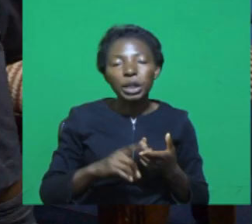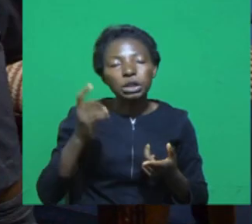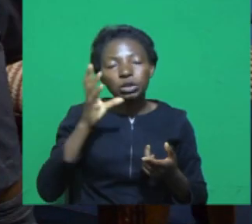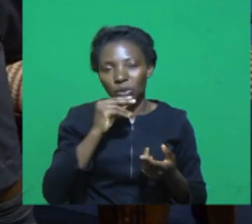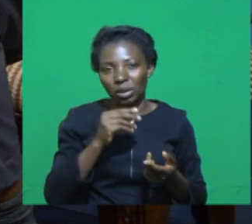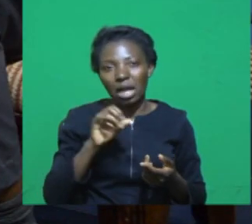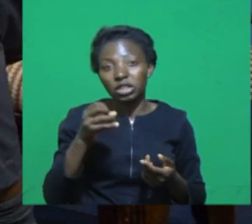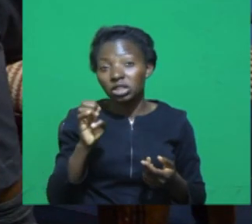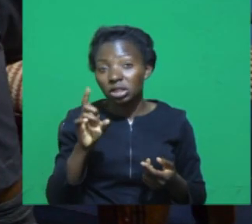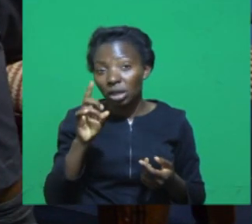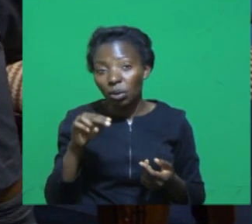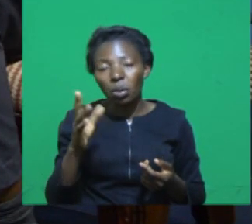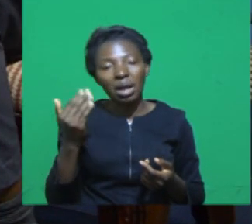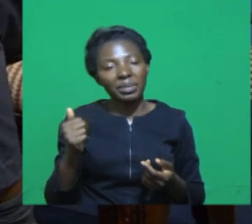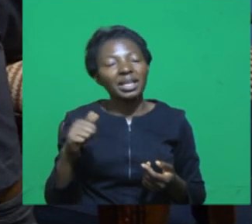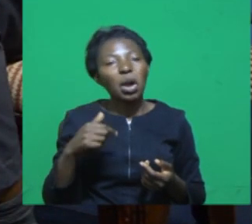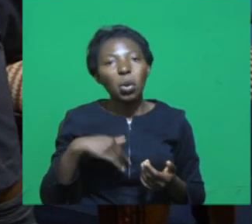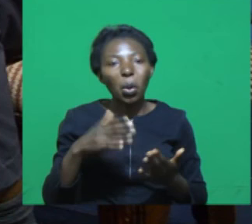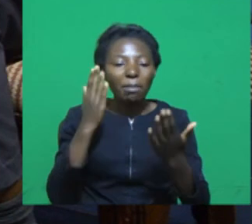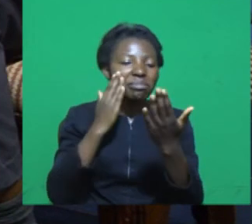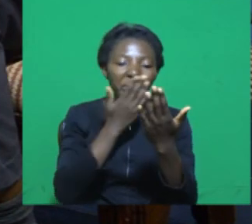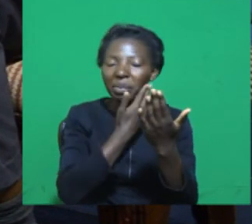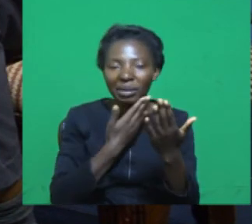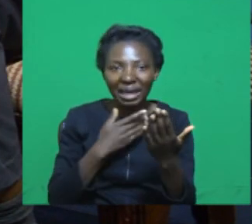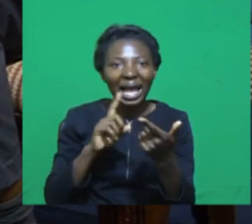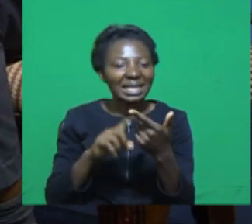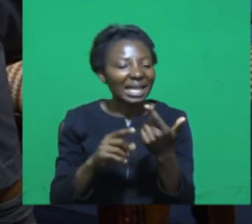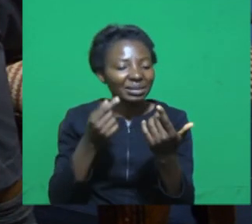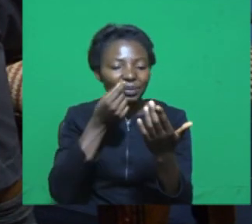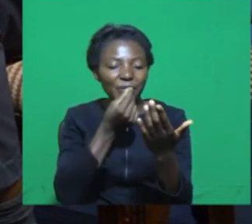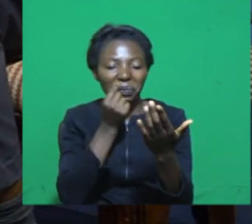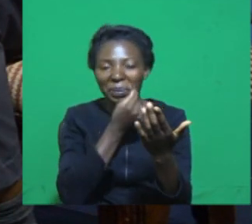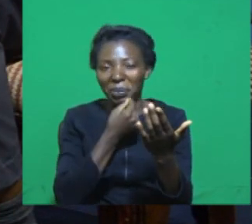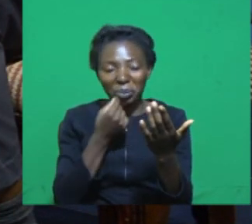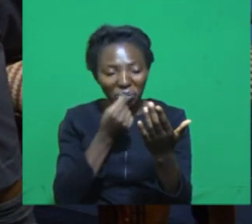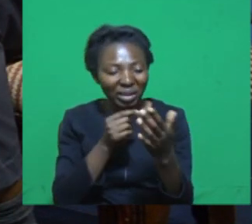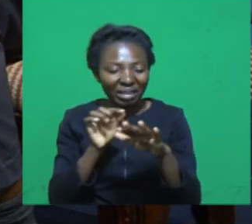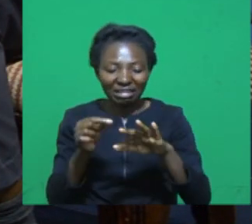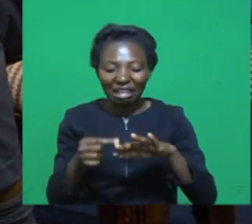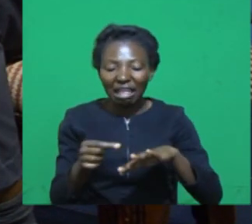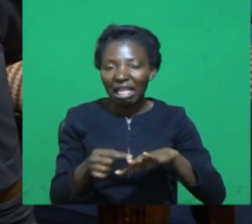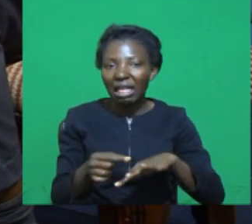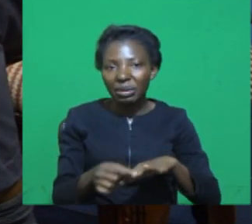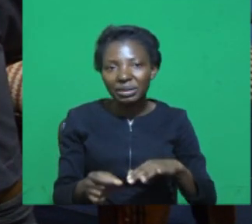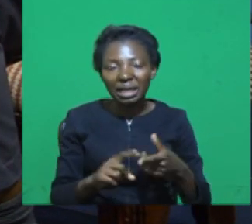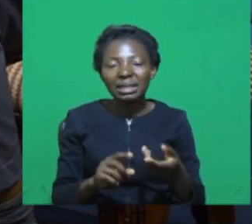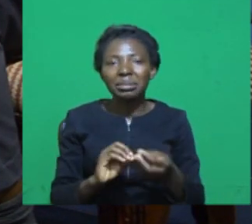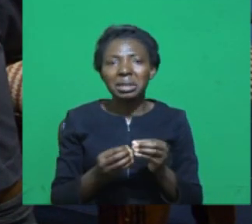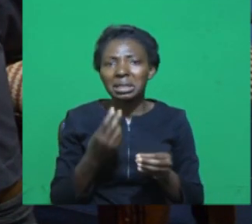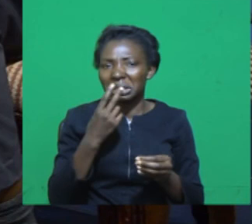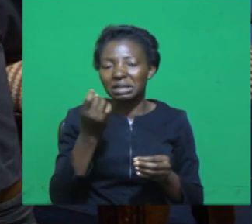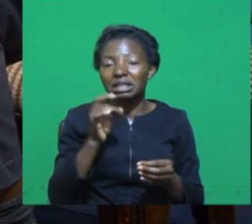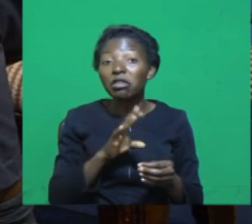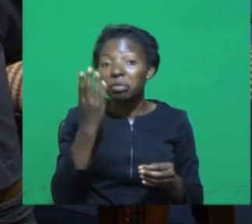kuuya, akachienda pamira. Okay. Kwakutanga kupenda miromo nenzara, achizvipenda kuitira kuti